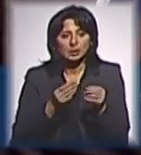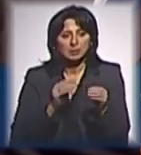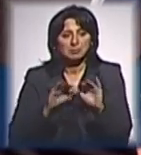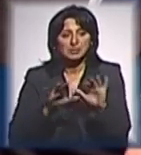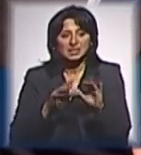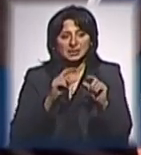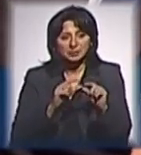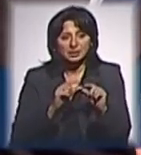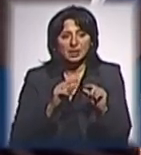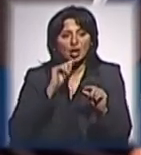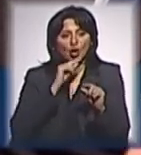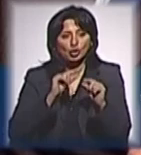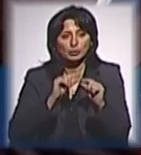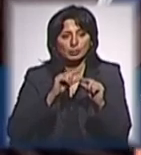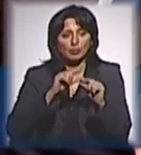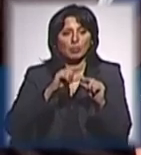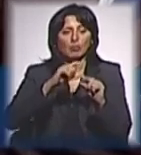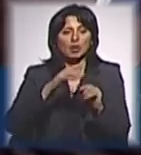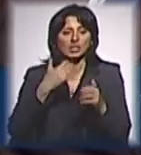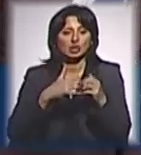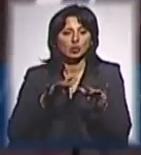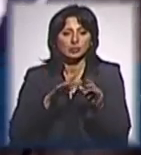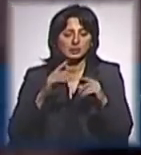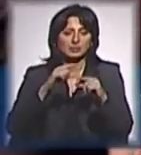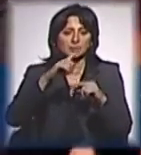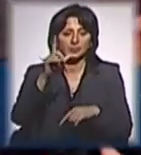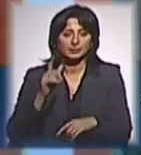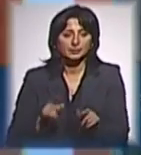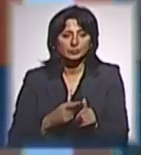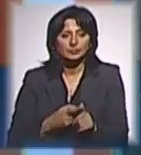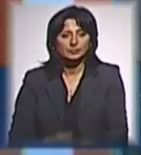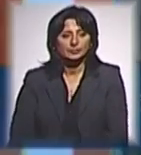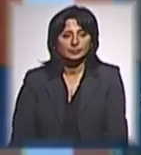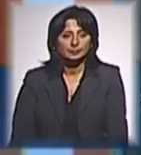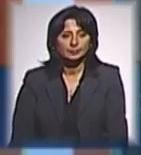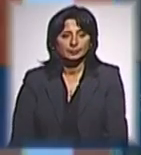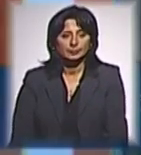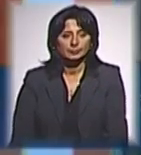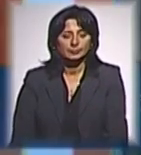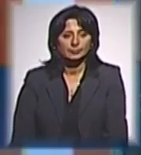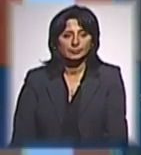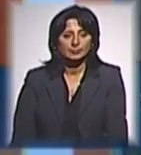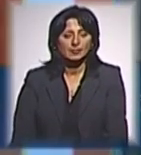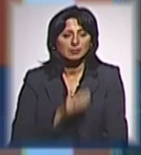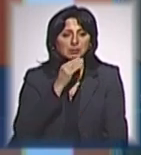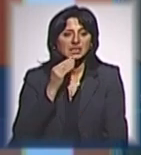და ეკონომიკა ქვეყნის დგას მცირე და საშუალო ბიზნესზე. კარგი, დიდი მადლობა. ეს მცხეთის გამგებლობის კანდიდატი არის